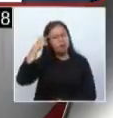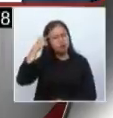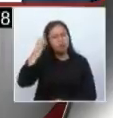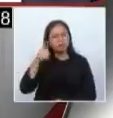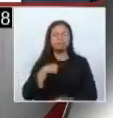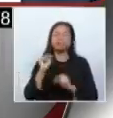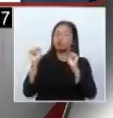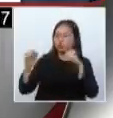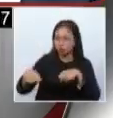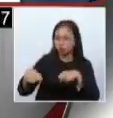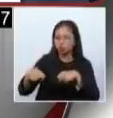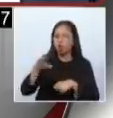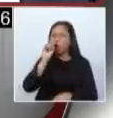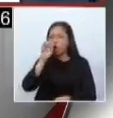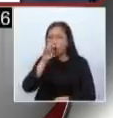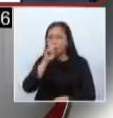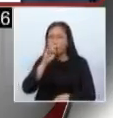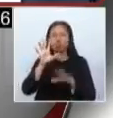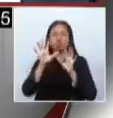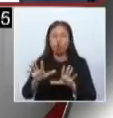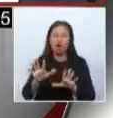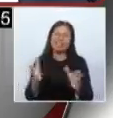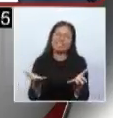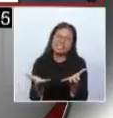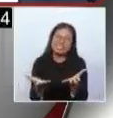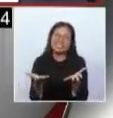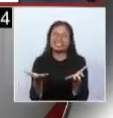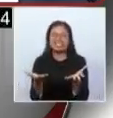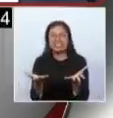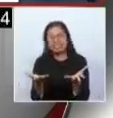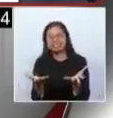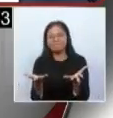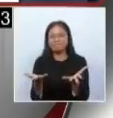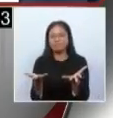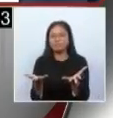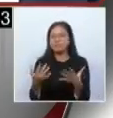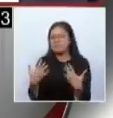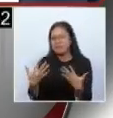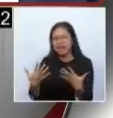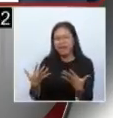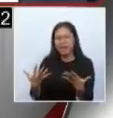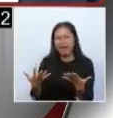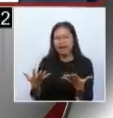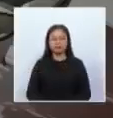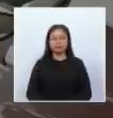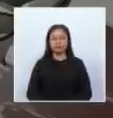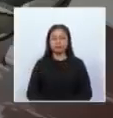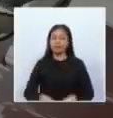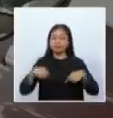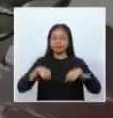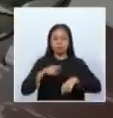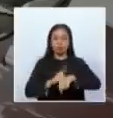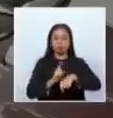Pak Anies dengan Pak Prabowo itu panas betul ya semalam itu. Nah, itu yang paling